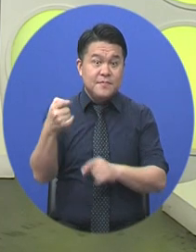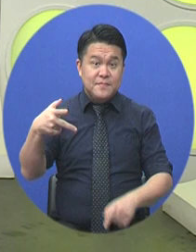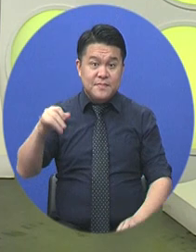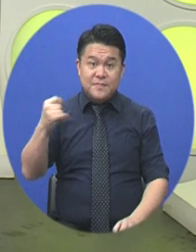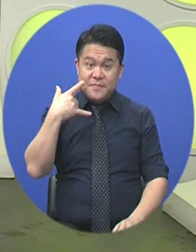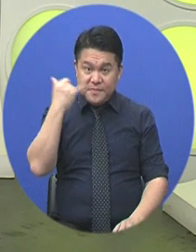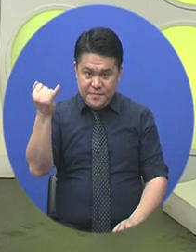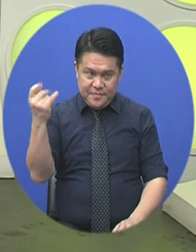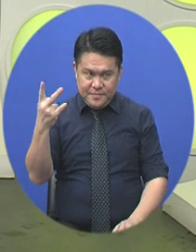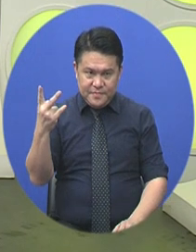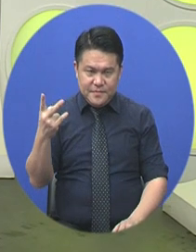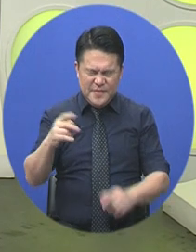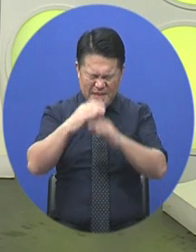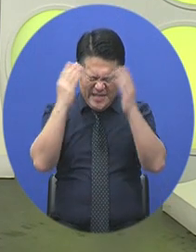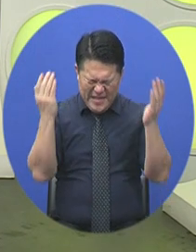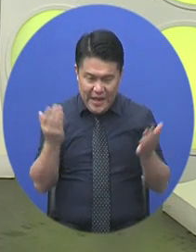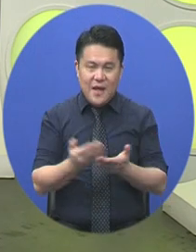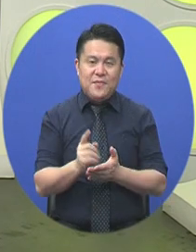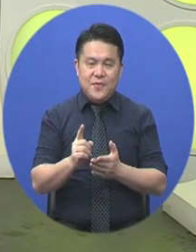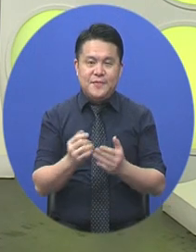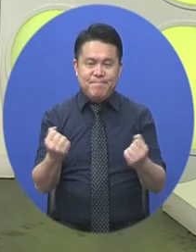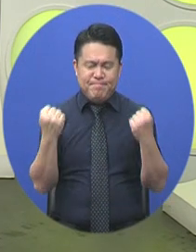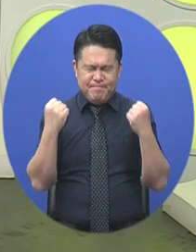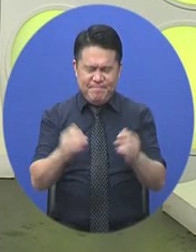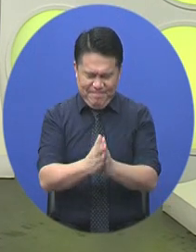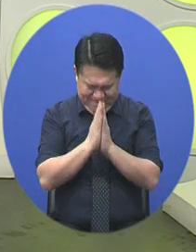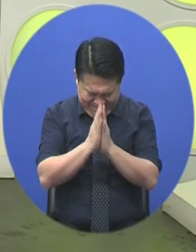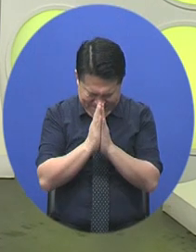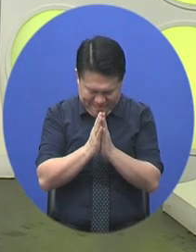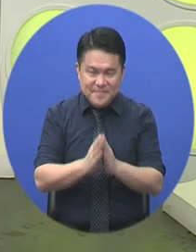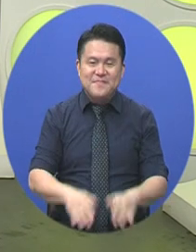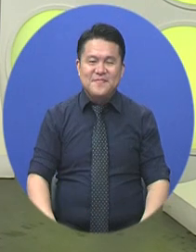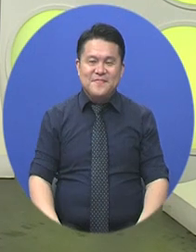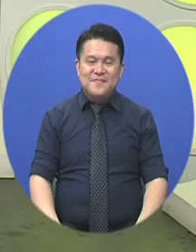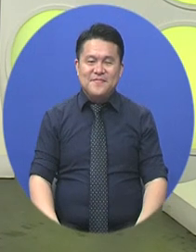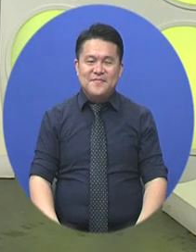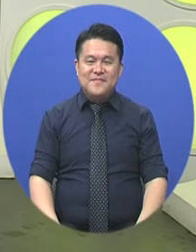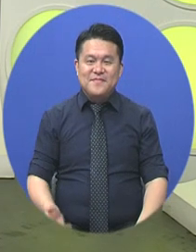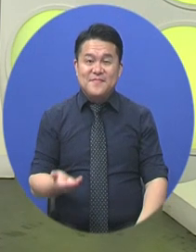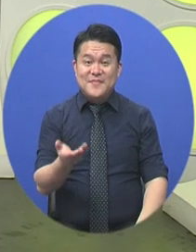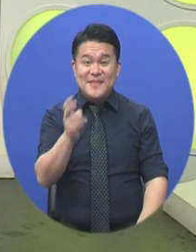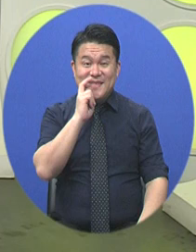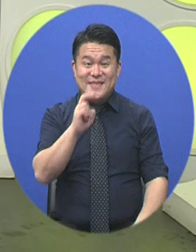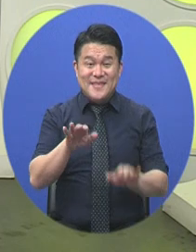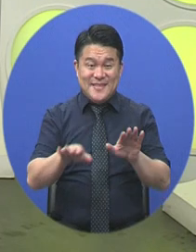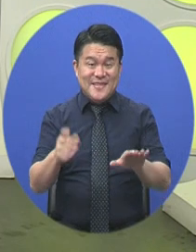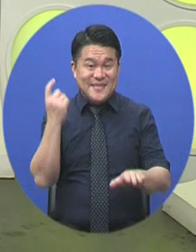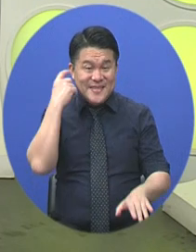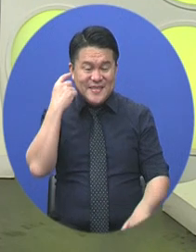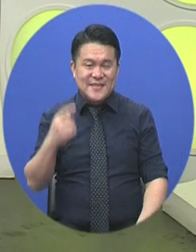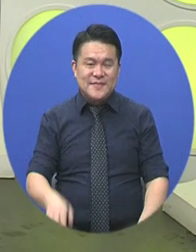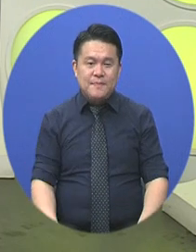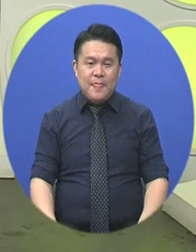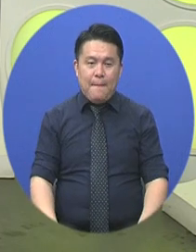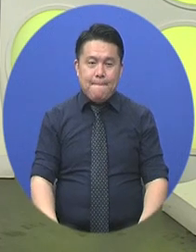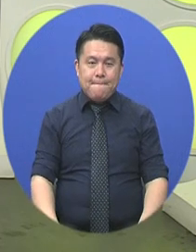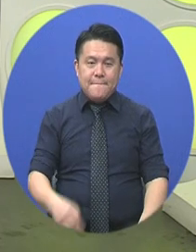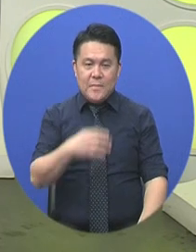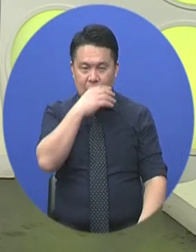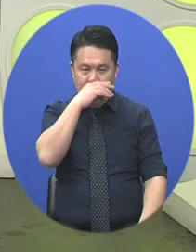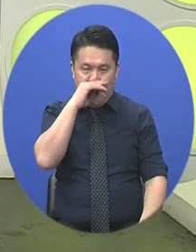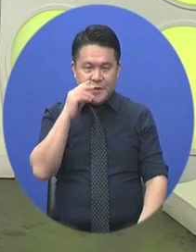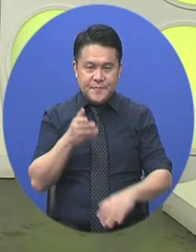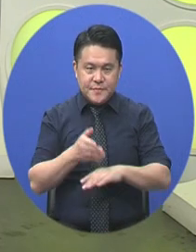시부모님, 친정 부모님 건강 축복 받으시고요. 저희가 최미란 씨 노래를 들어보도록